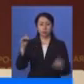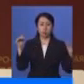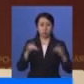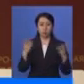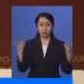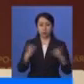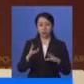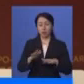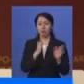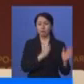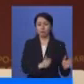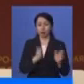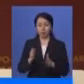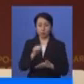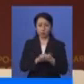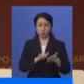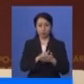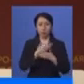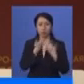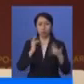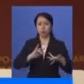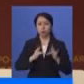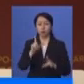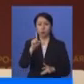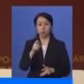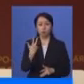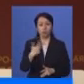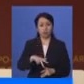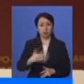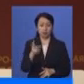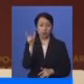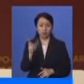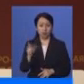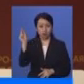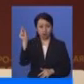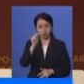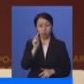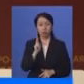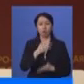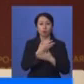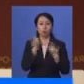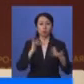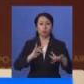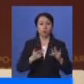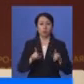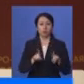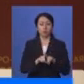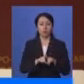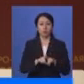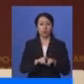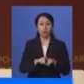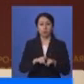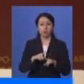нуждающихся в общежитии по причине отсутствия интернета 135 человек обучающимся у кого нет интернета также иностранным студентам